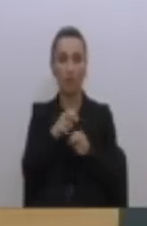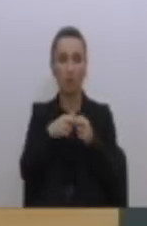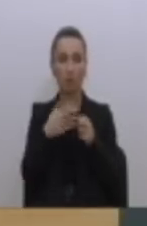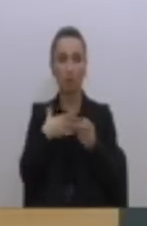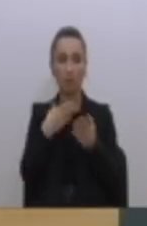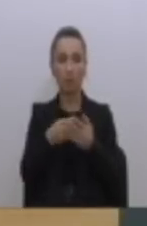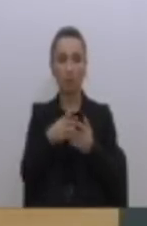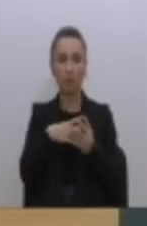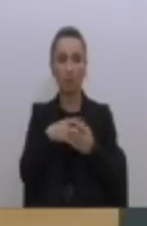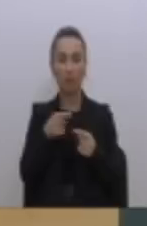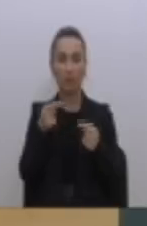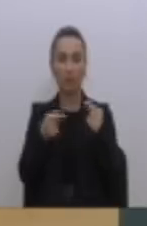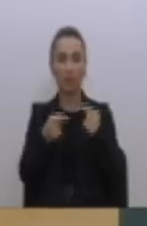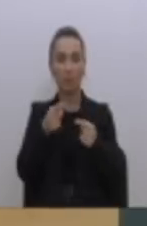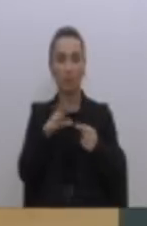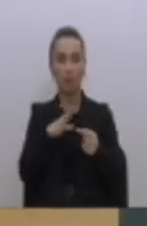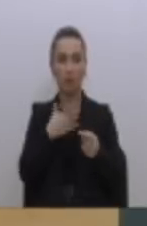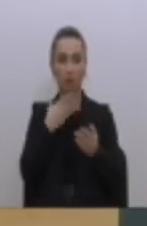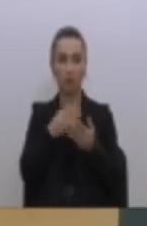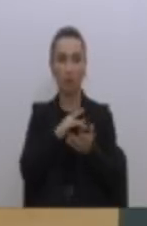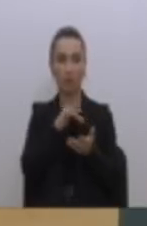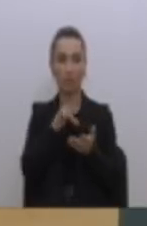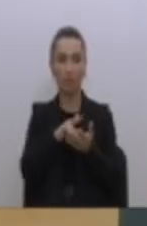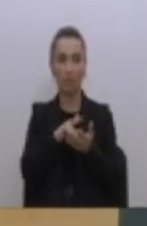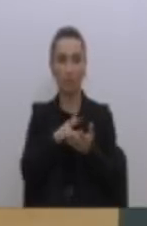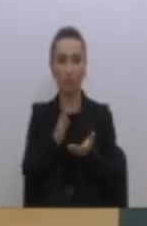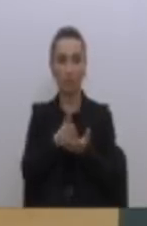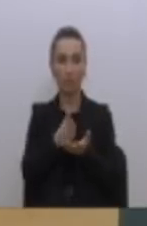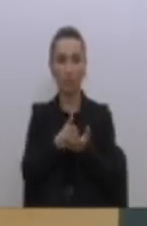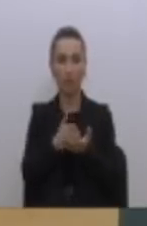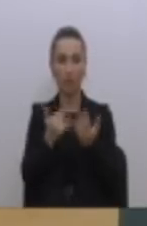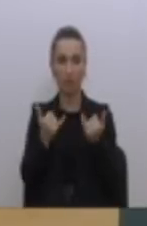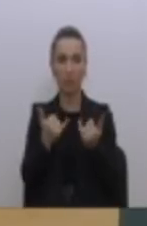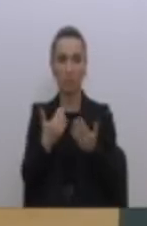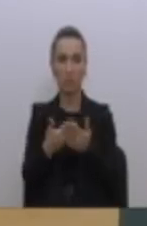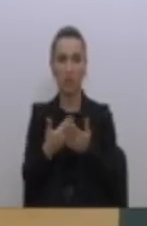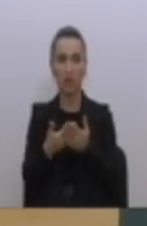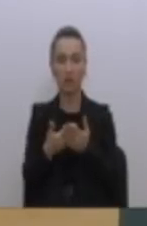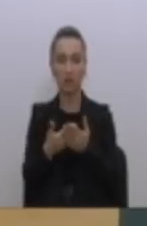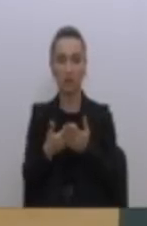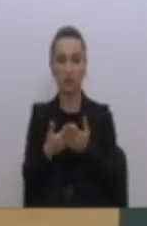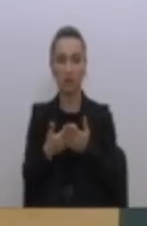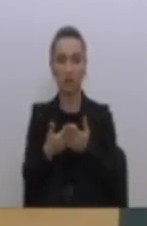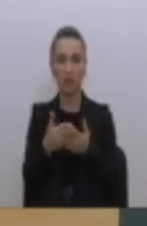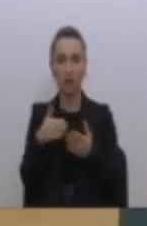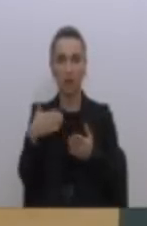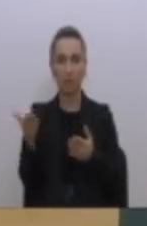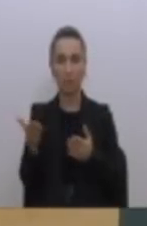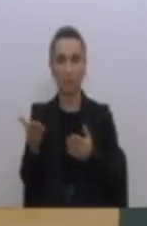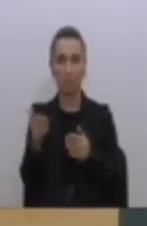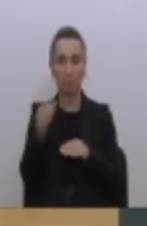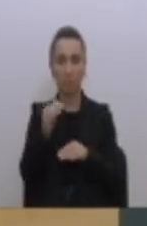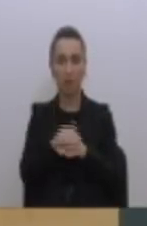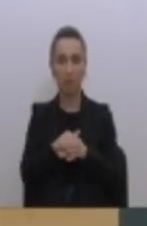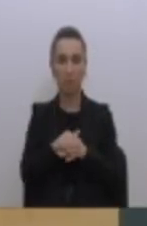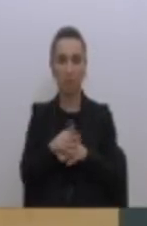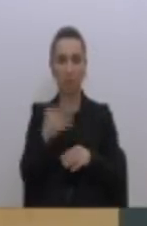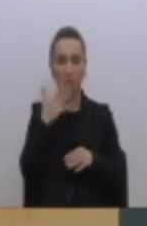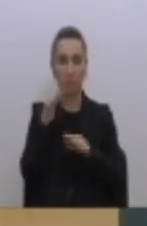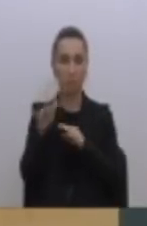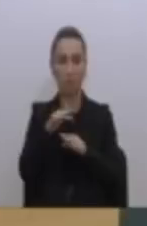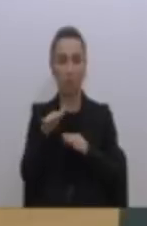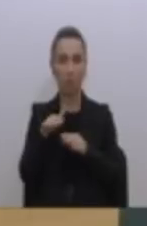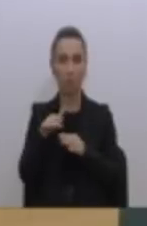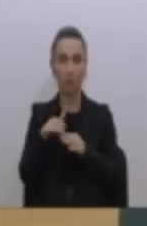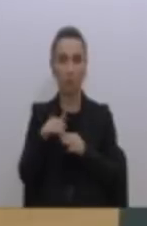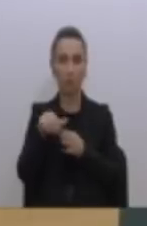იყო ის დაპირისპირება, რომელიც ჩვენს ქვეყანაში მძვინვარებს. აი დღეს მაგალითად აქეთ ხარეს ფაქტობრივად არ იყო ნაციონალური მოძრაობის